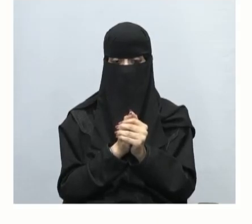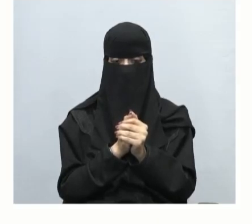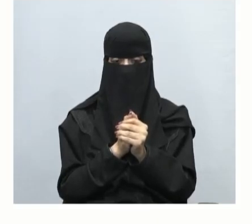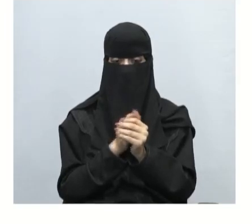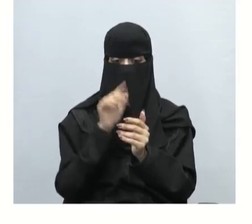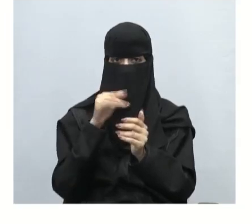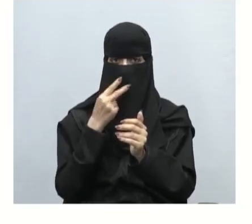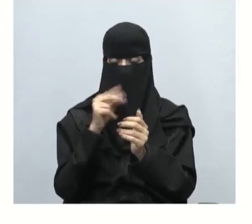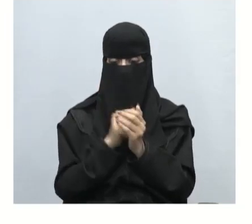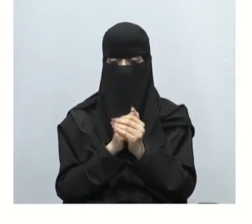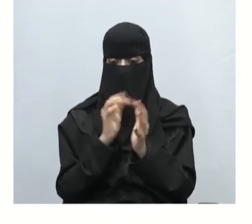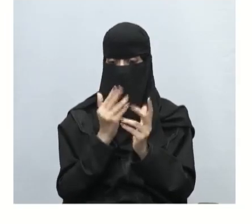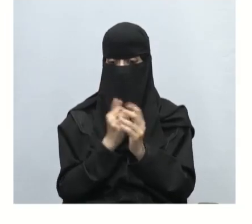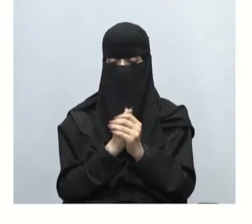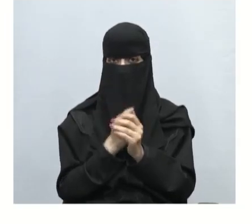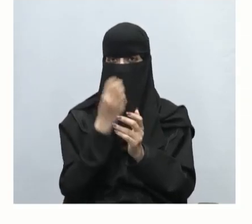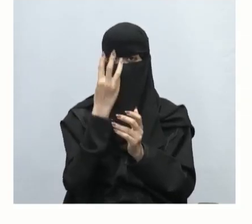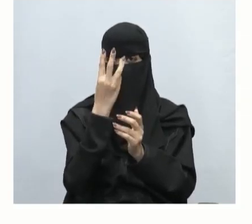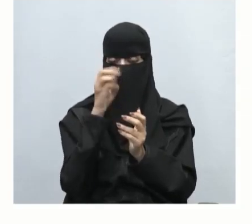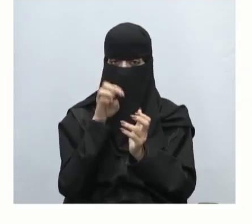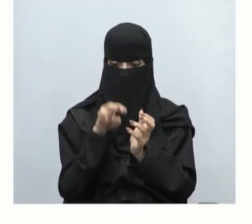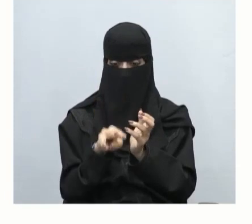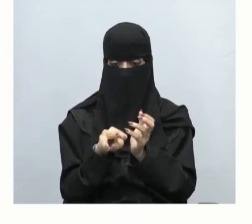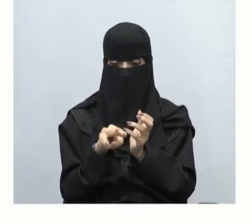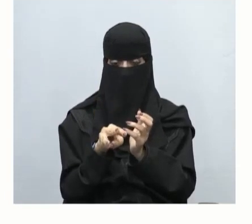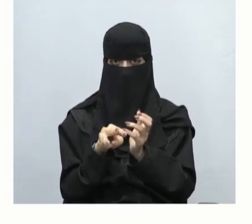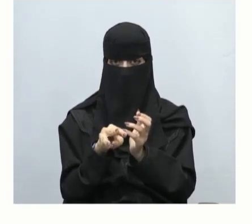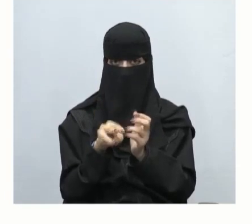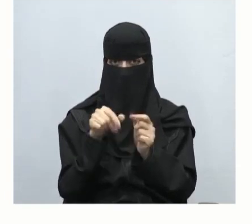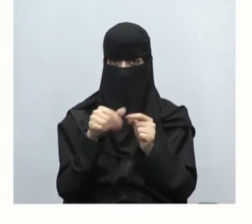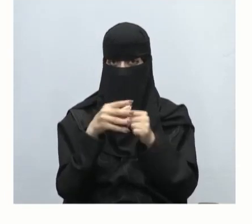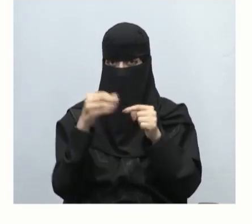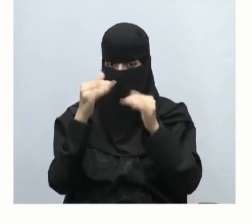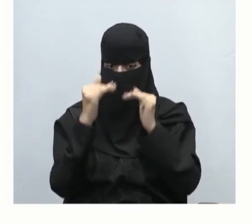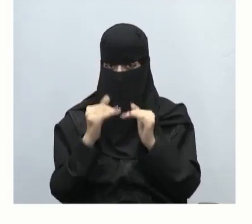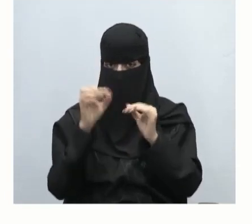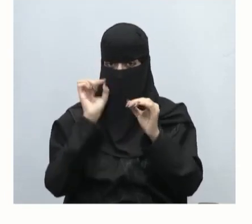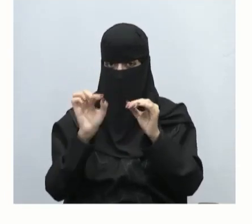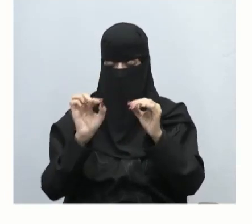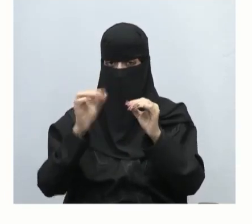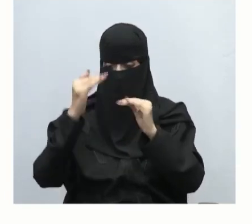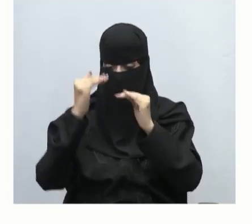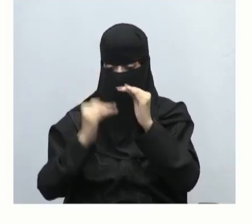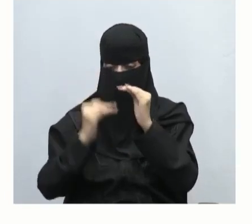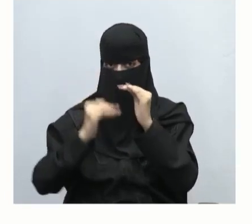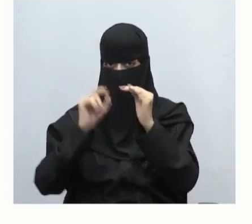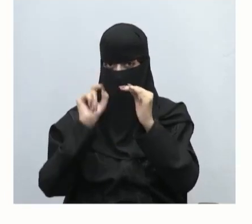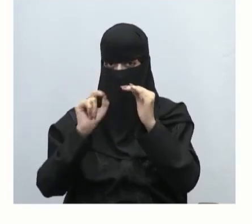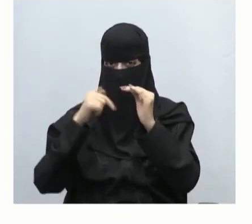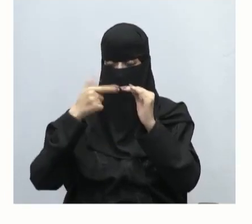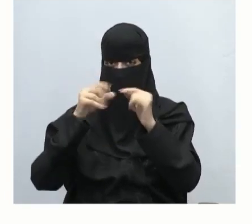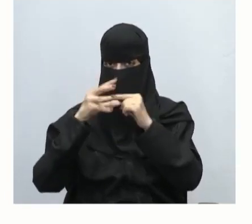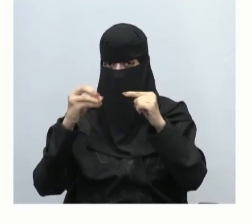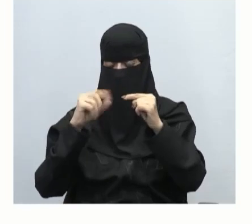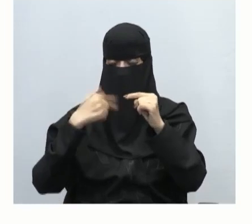مترا سوف ماذا نفعل نعم نطرح اخفض نقطه من ماذا من اعلى نقطه لدينا